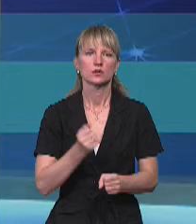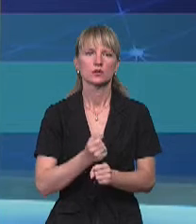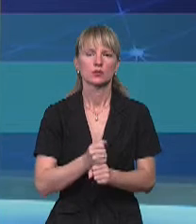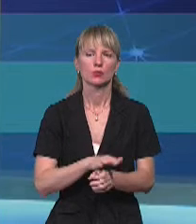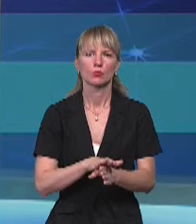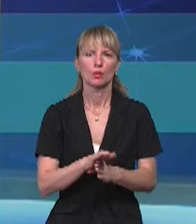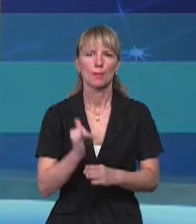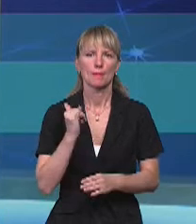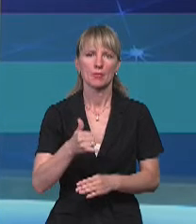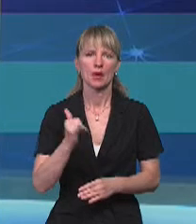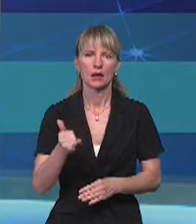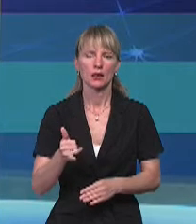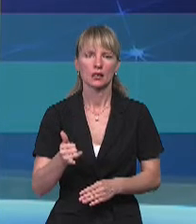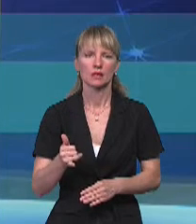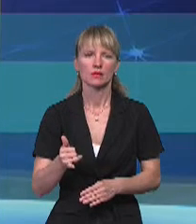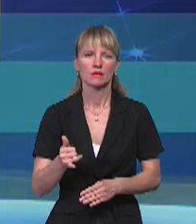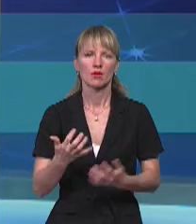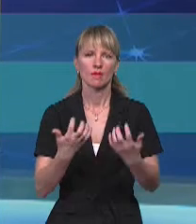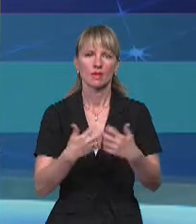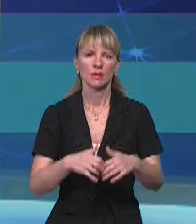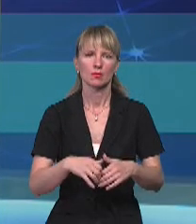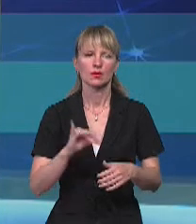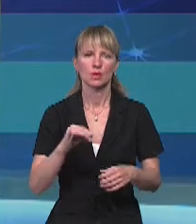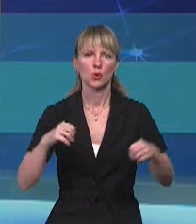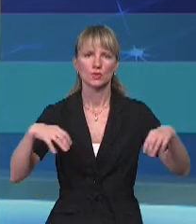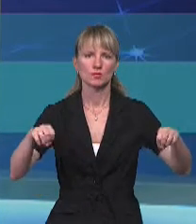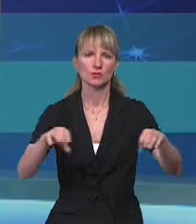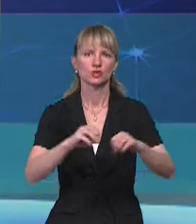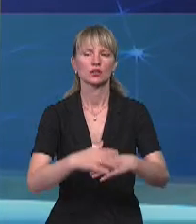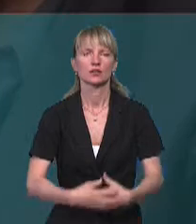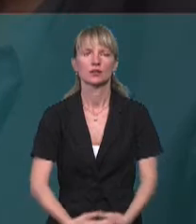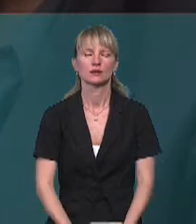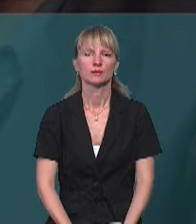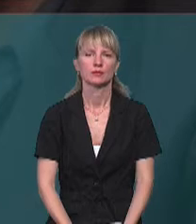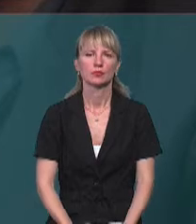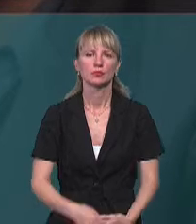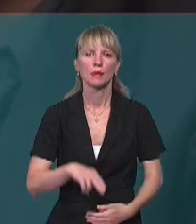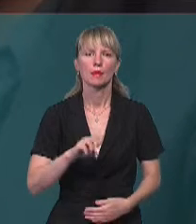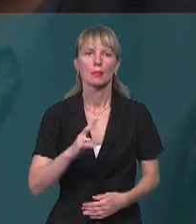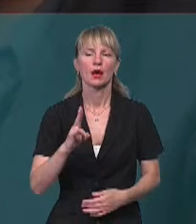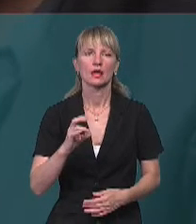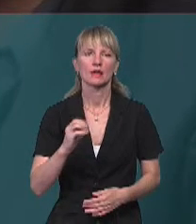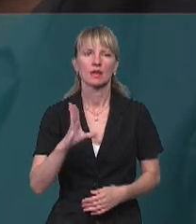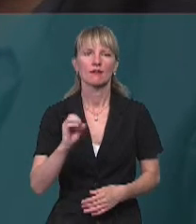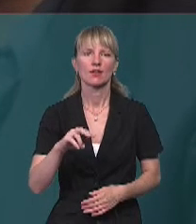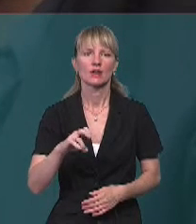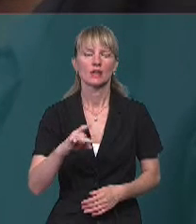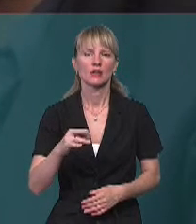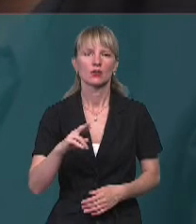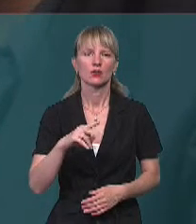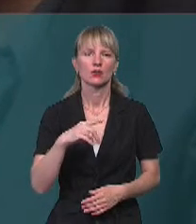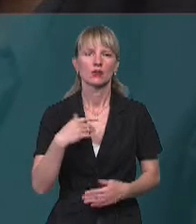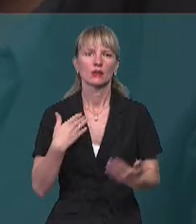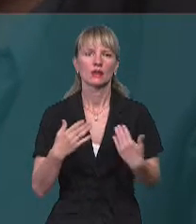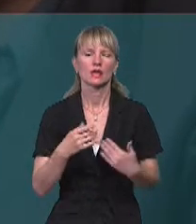полностью полив и автоматический полив и освещение. Пане Валерію, а от стосовно назви, в народі його називають